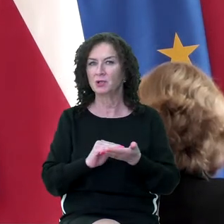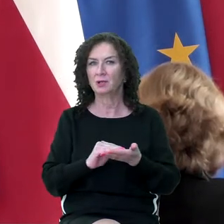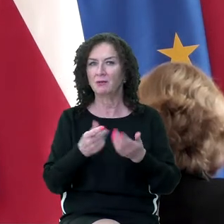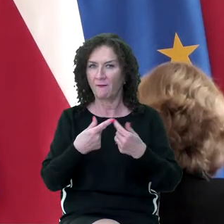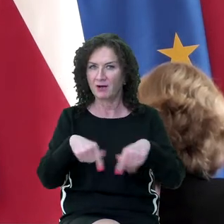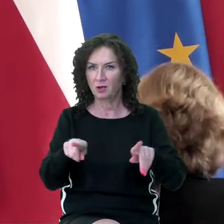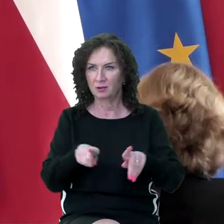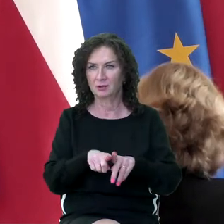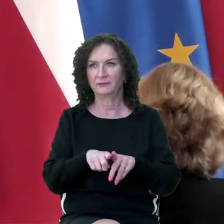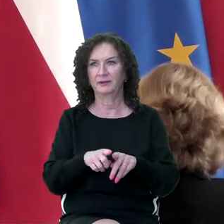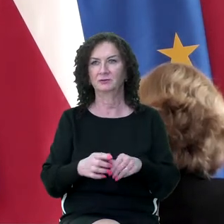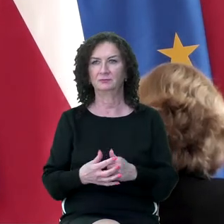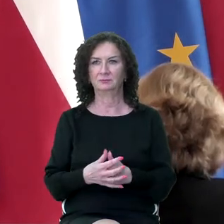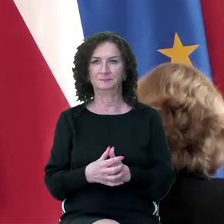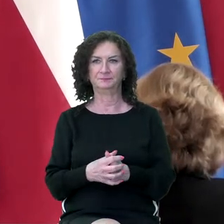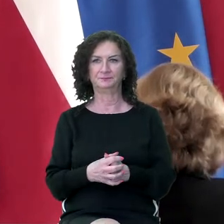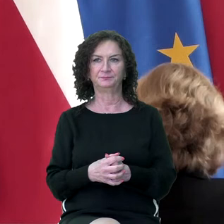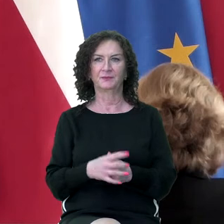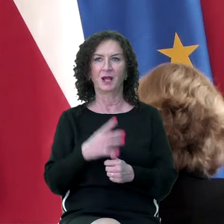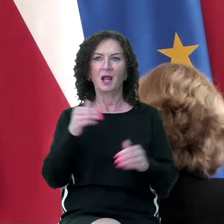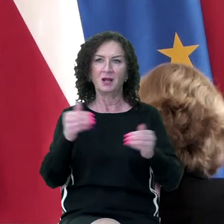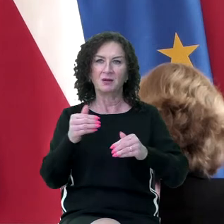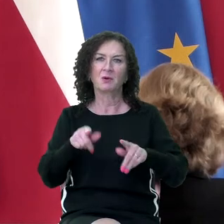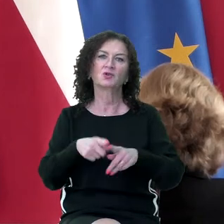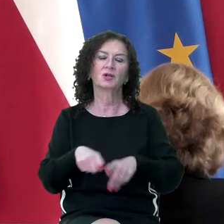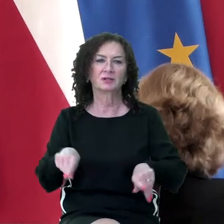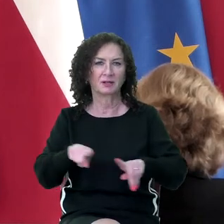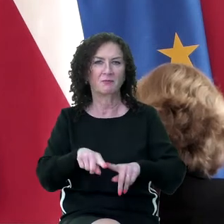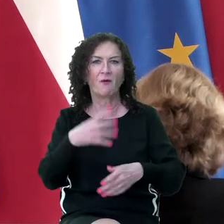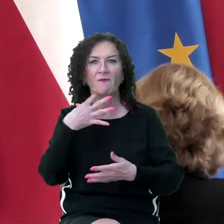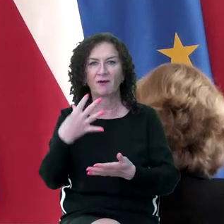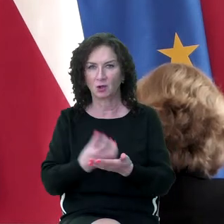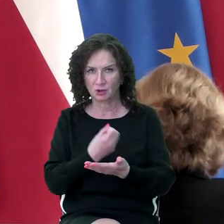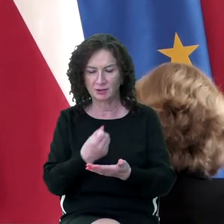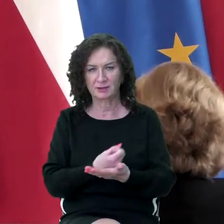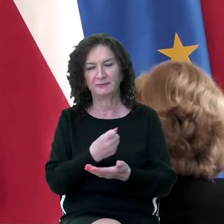jest możliwa do wykorzystywania. Mamy zresztą platformę